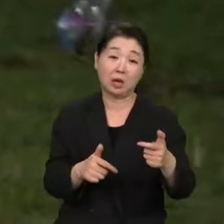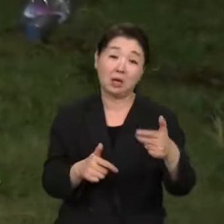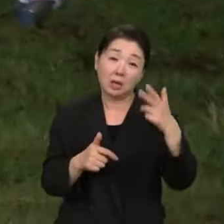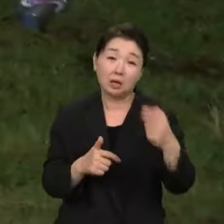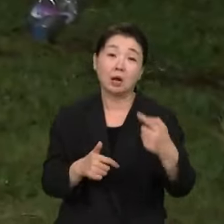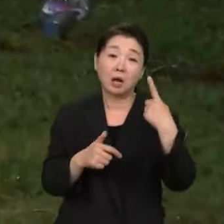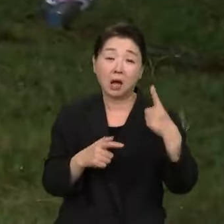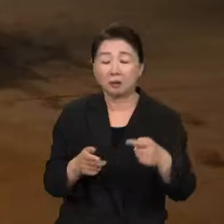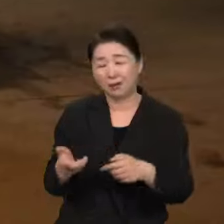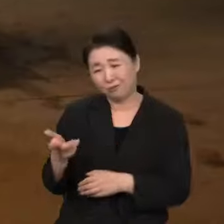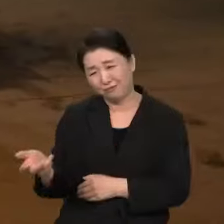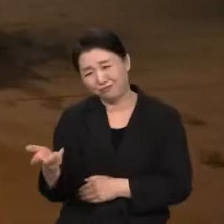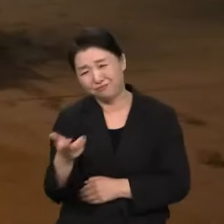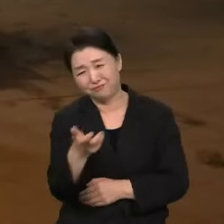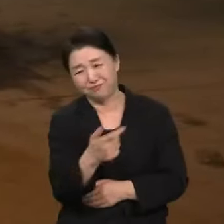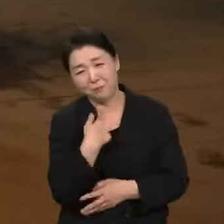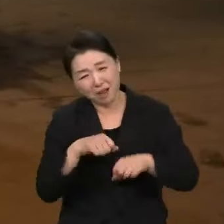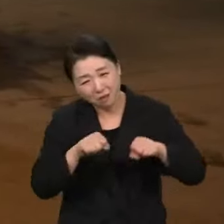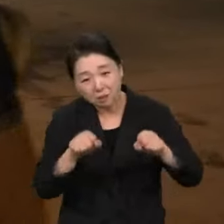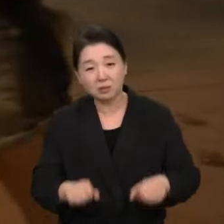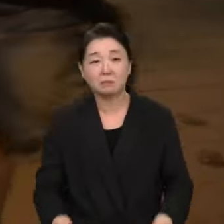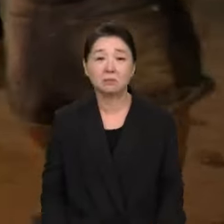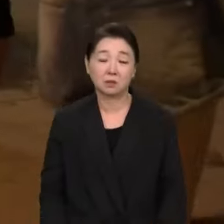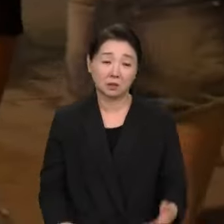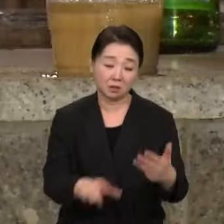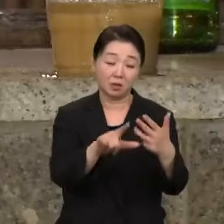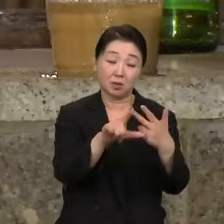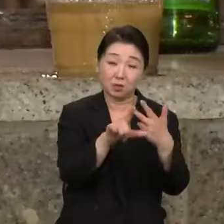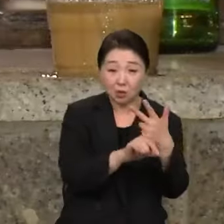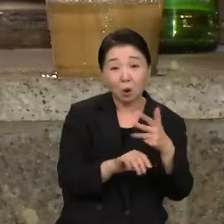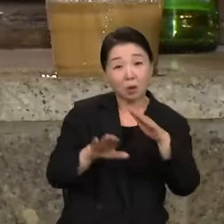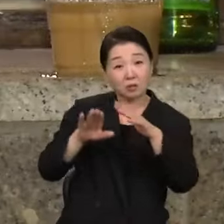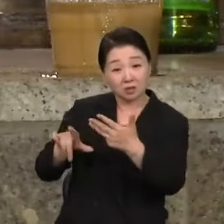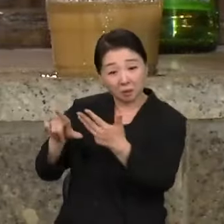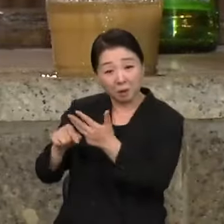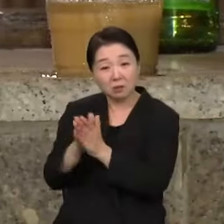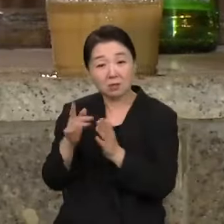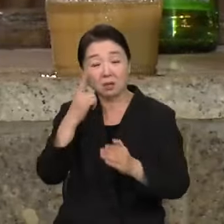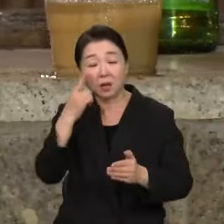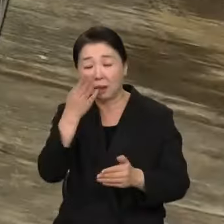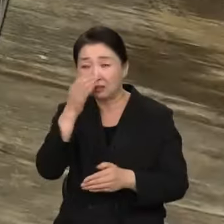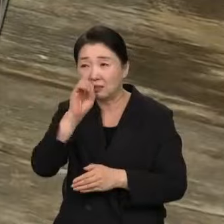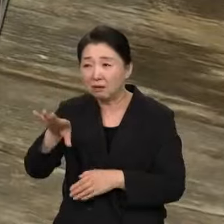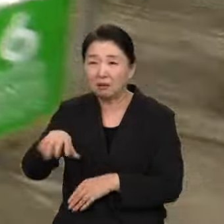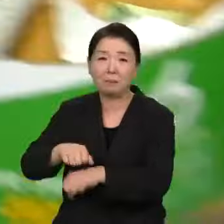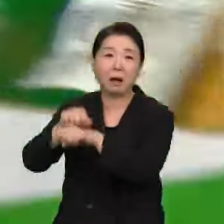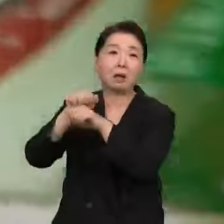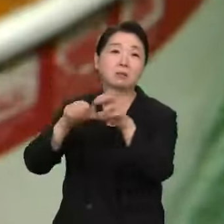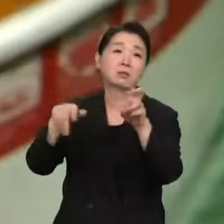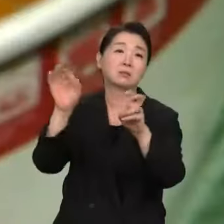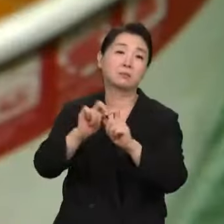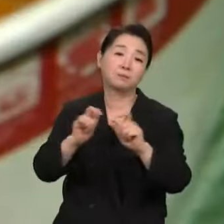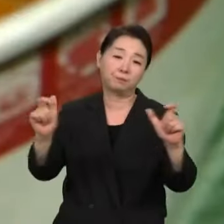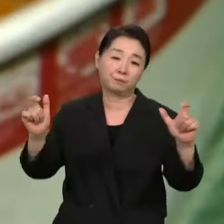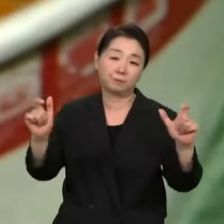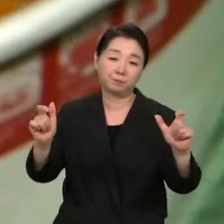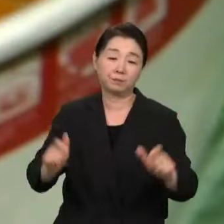돕니다. 7월에 열대야가 시작되기 전과 최근을 비교해보면 배출되는 쓰레기 양은 20% 가까이